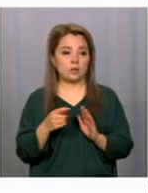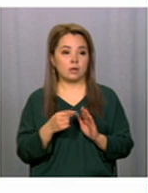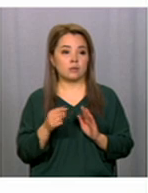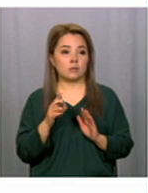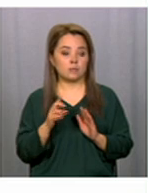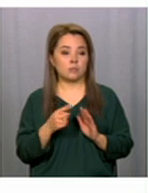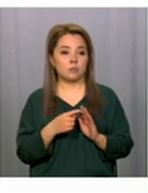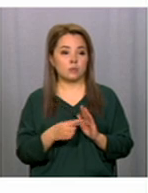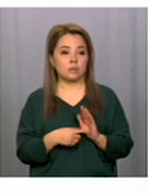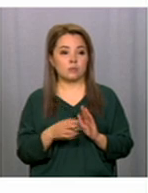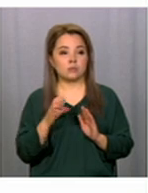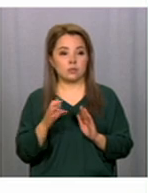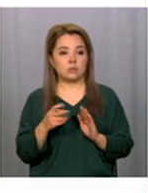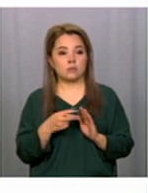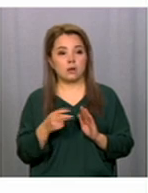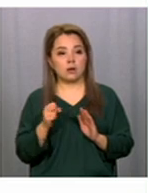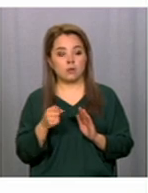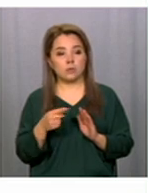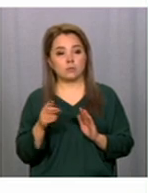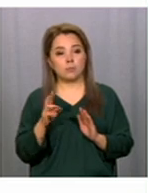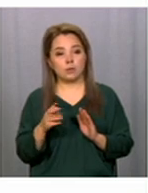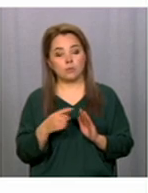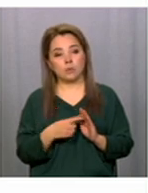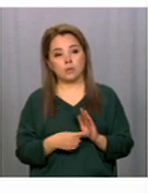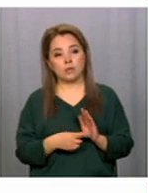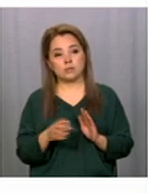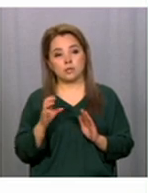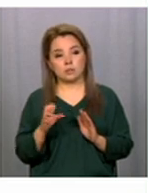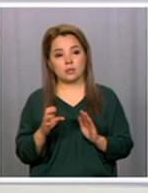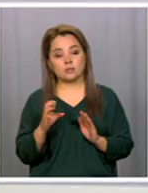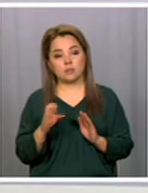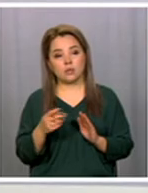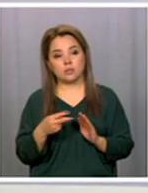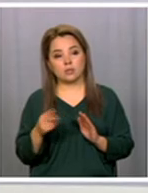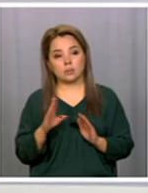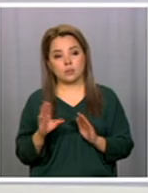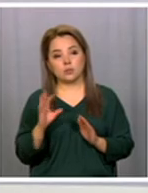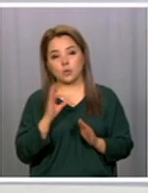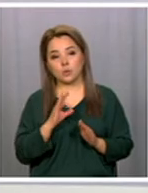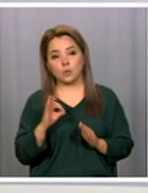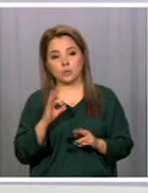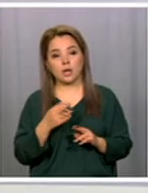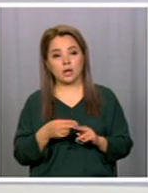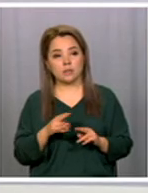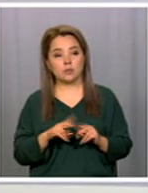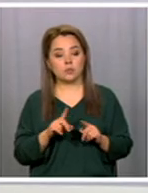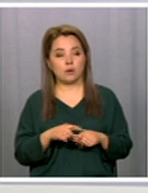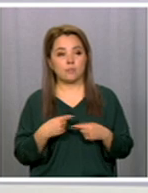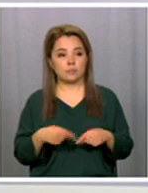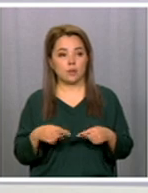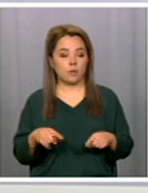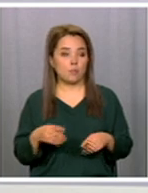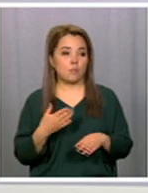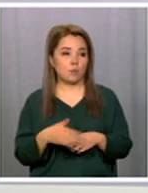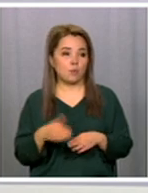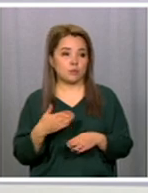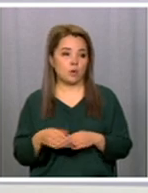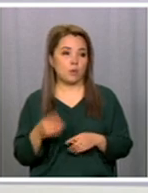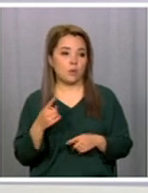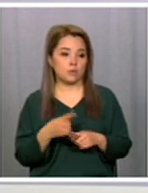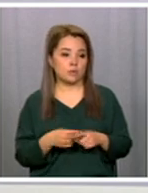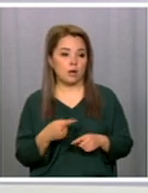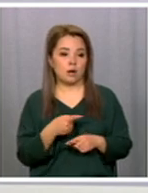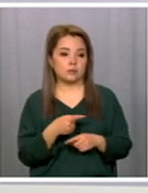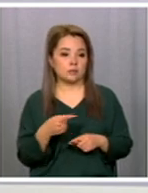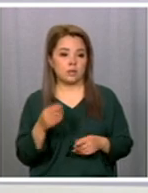А минус Б бөлінген С. С тең емес нөлге. Бөлімдері әртүрлі бөлшектерді қосу және